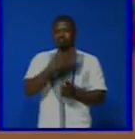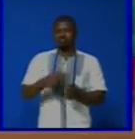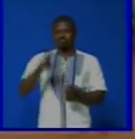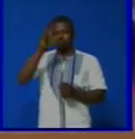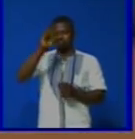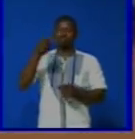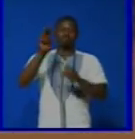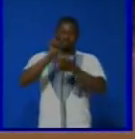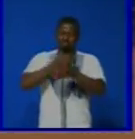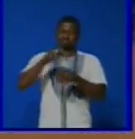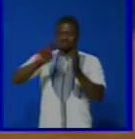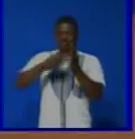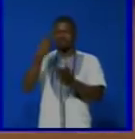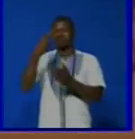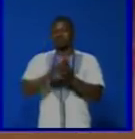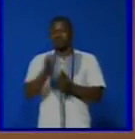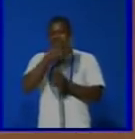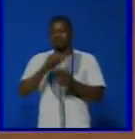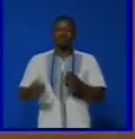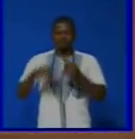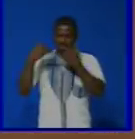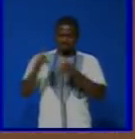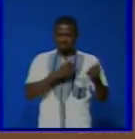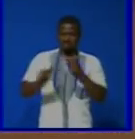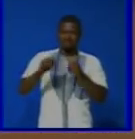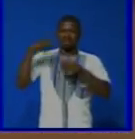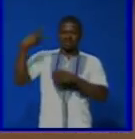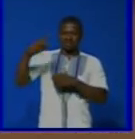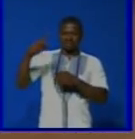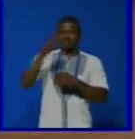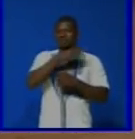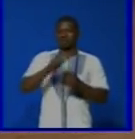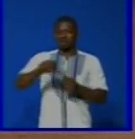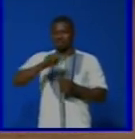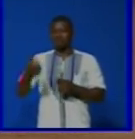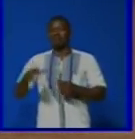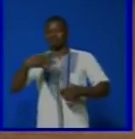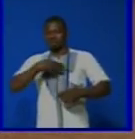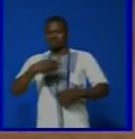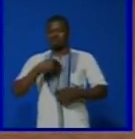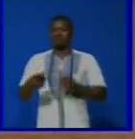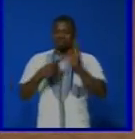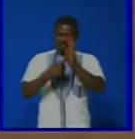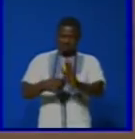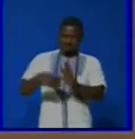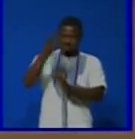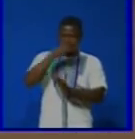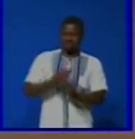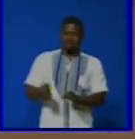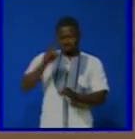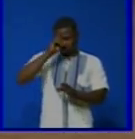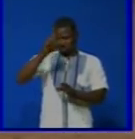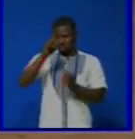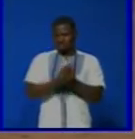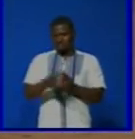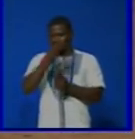de l'Olympique de Marba en maillot vert et ceux de l'équipe du Bafon ont fait montre de leur talent. Un match à